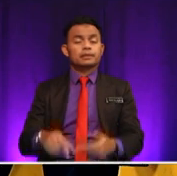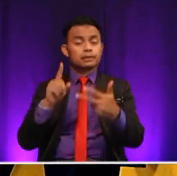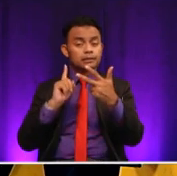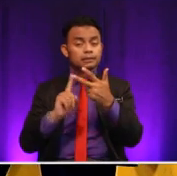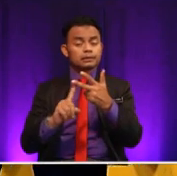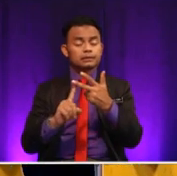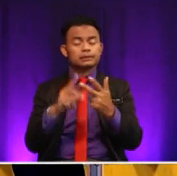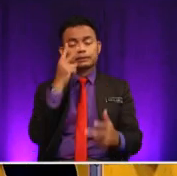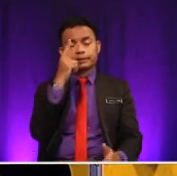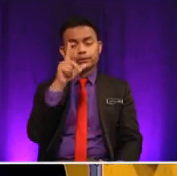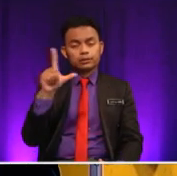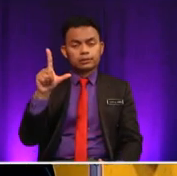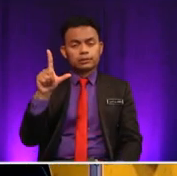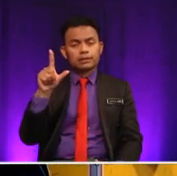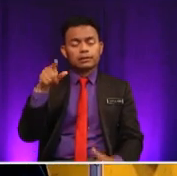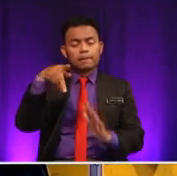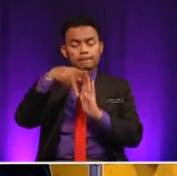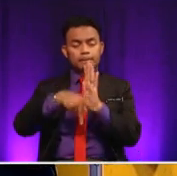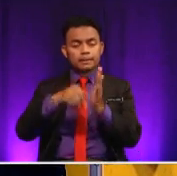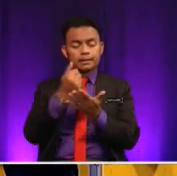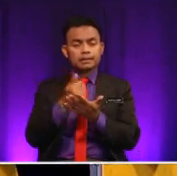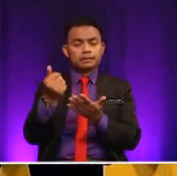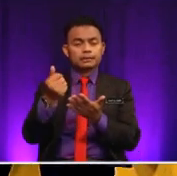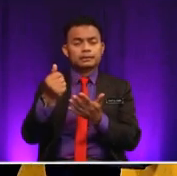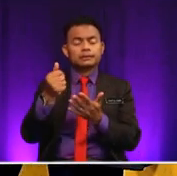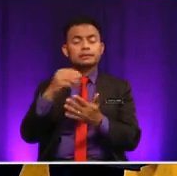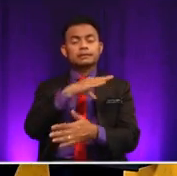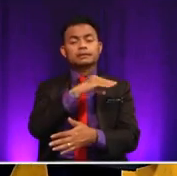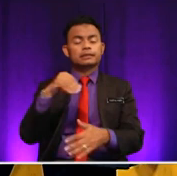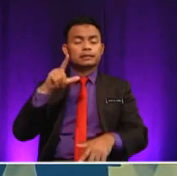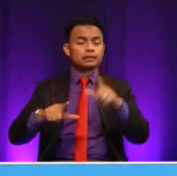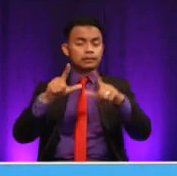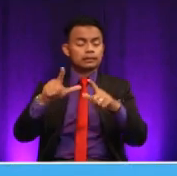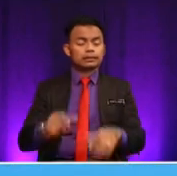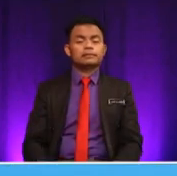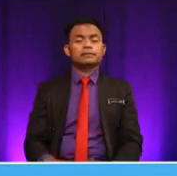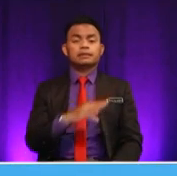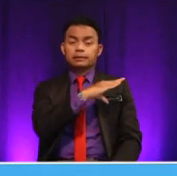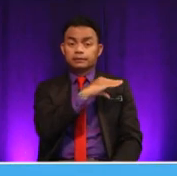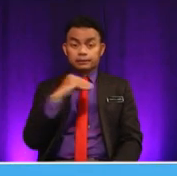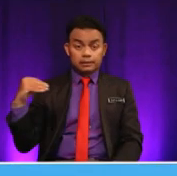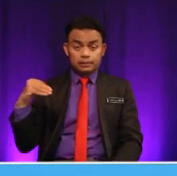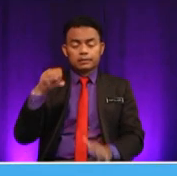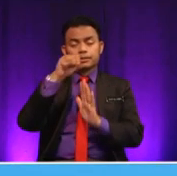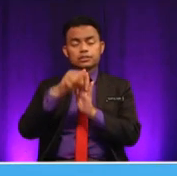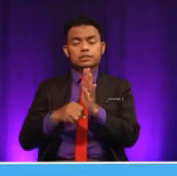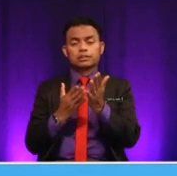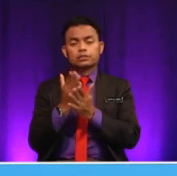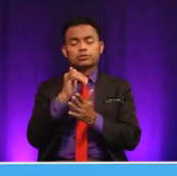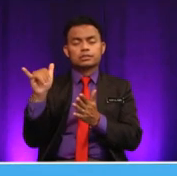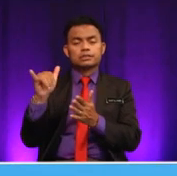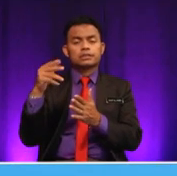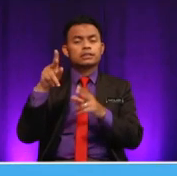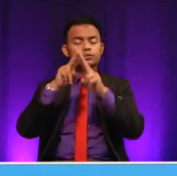peralatan dan presidennya Oke ini presidennya dan seterusnya belajar juga perlu tahu ujian lain yang terlibat dalam